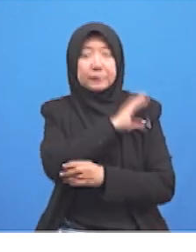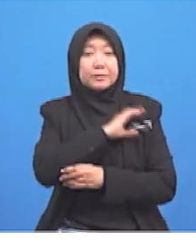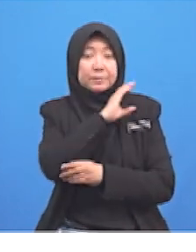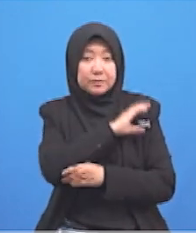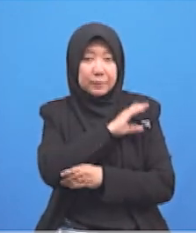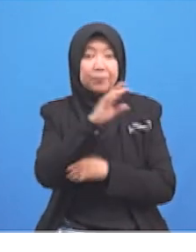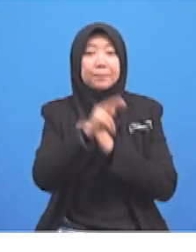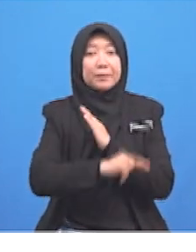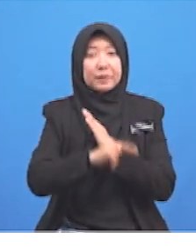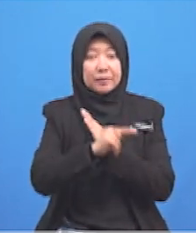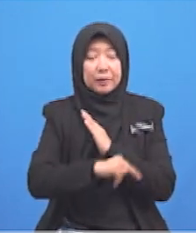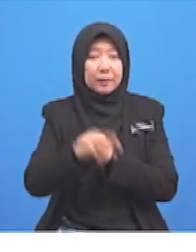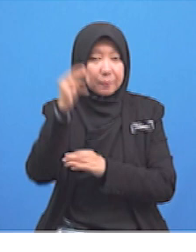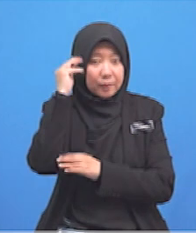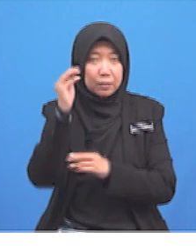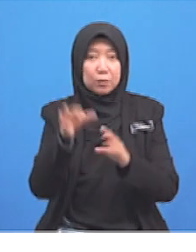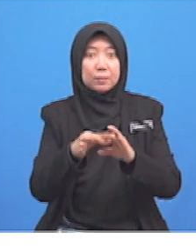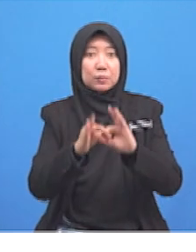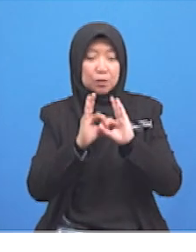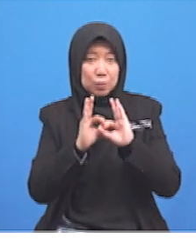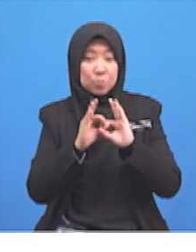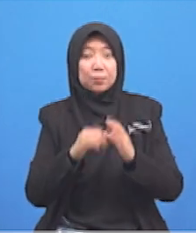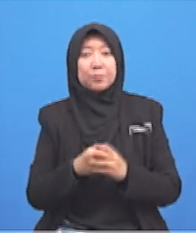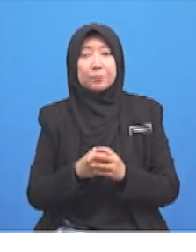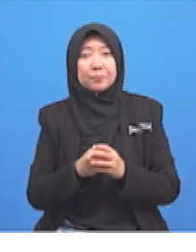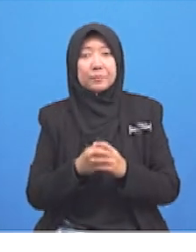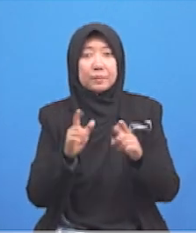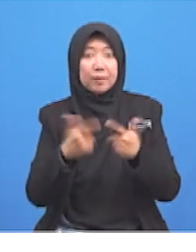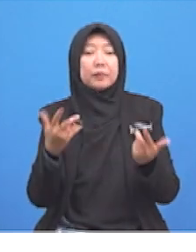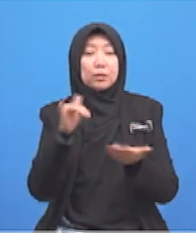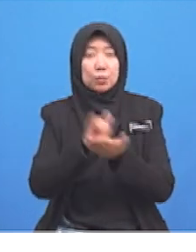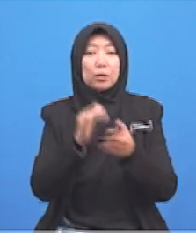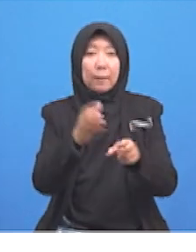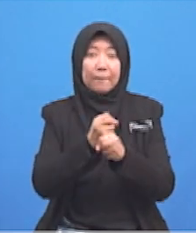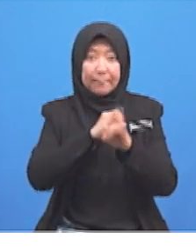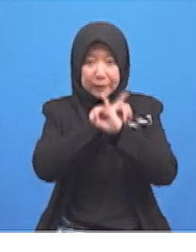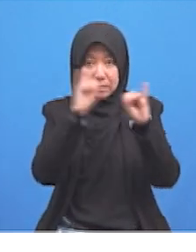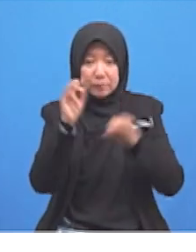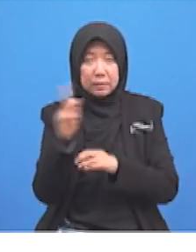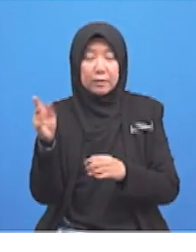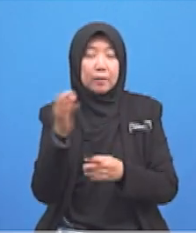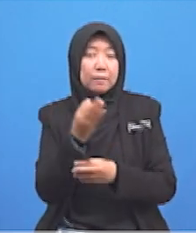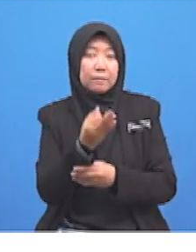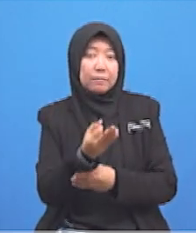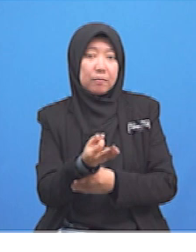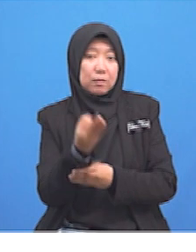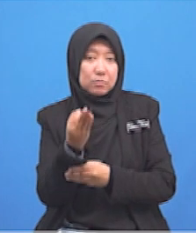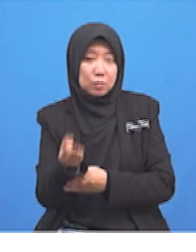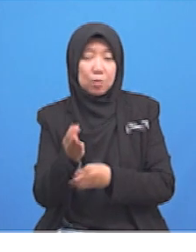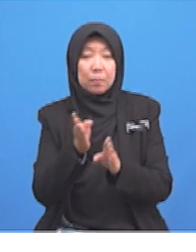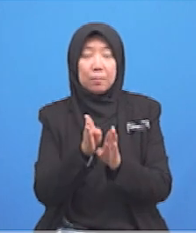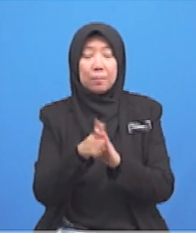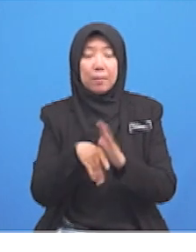ciri-ciri negeri-negeri Melayu Bersekutu. Selain itu, dapat menjelaskan faktor-faktor